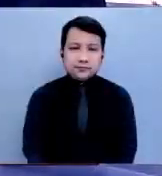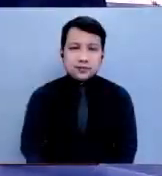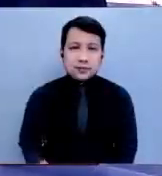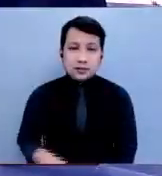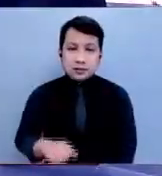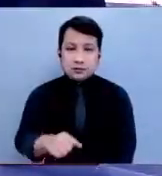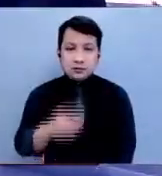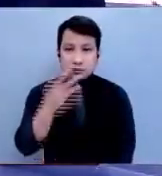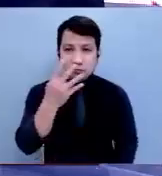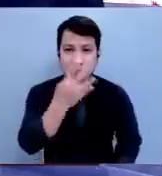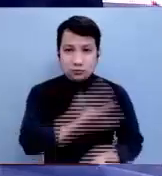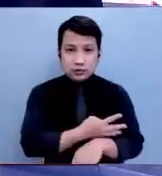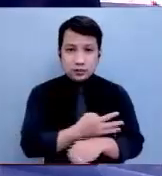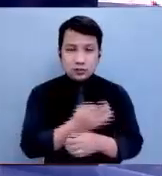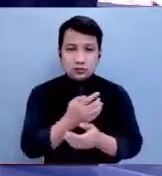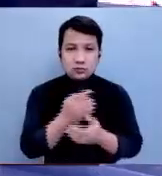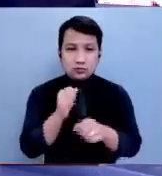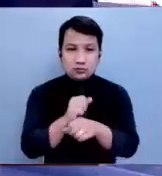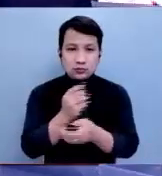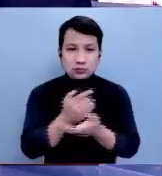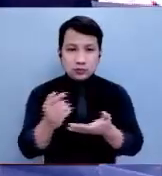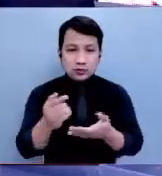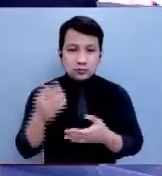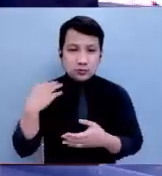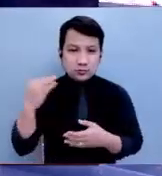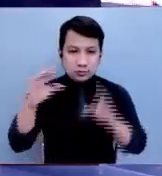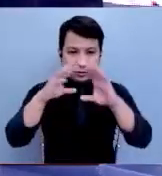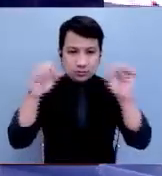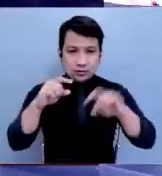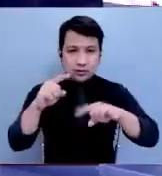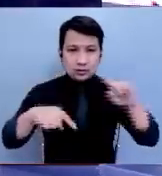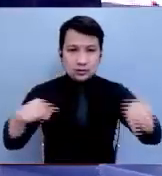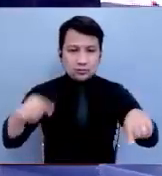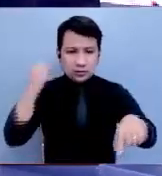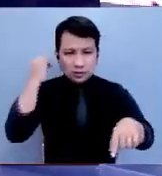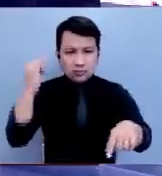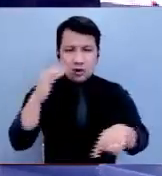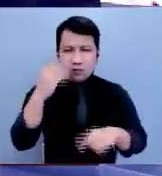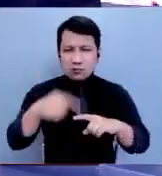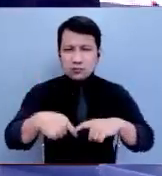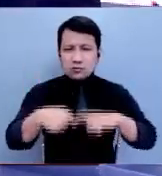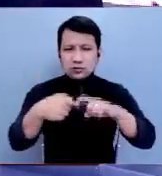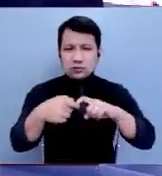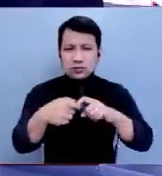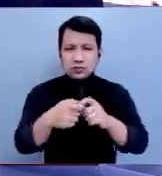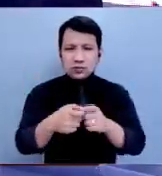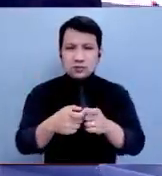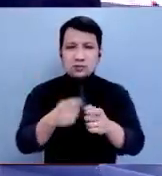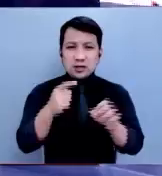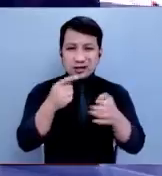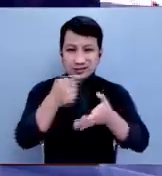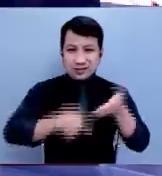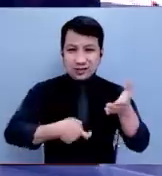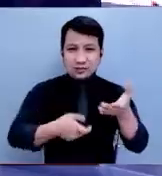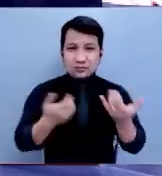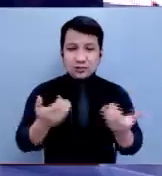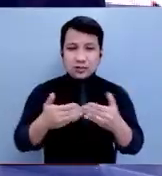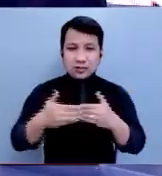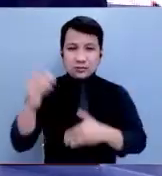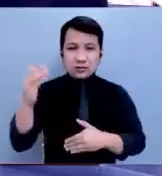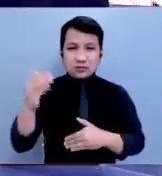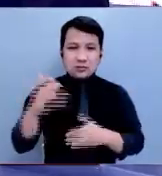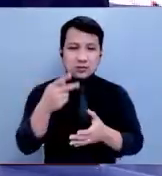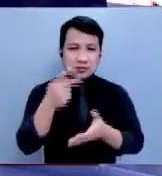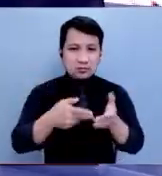four-day work week ang ilang presidential candidates. Magkakaiba naman ang pananaw nila kung dapat bang suspindin ang excise tax sa gitna ng pagsipa ng presyo